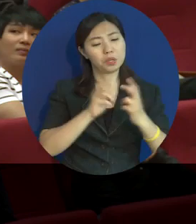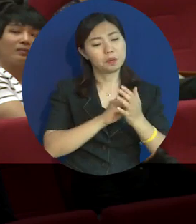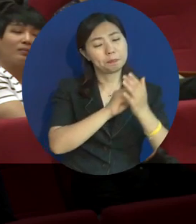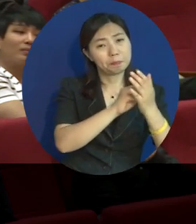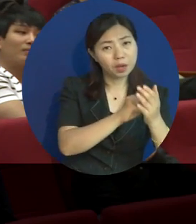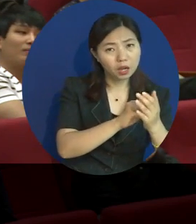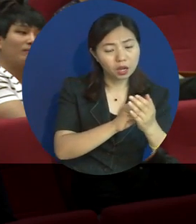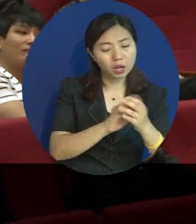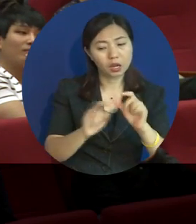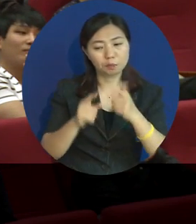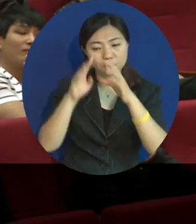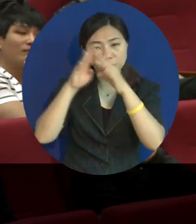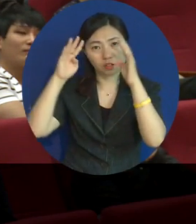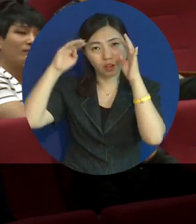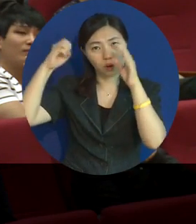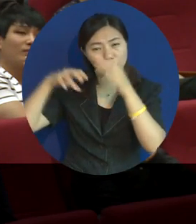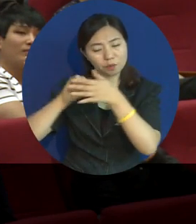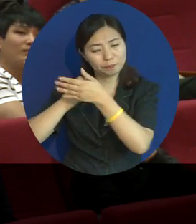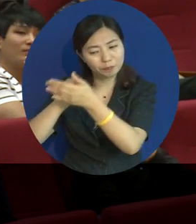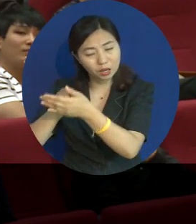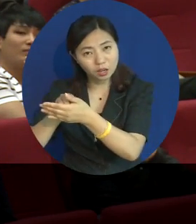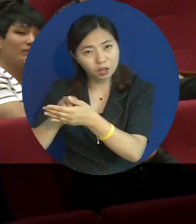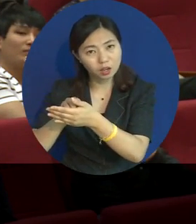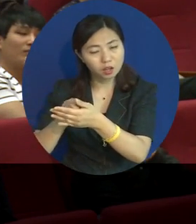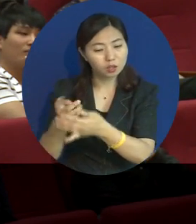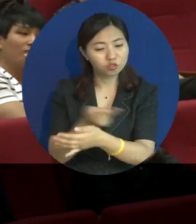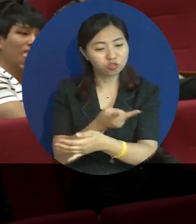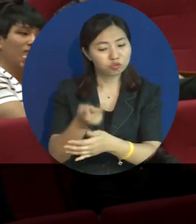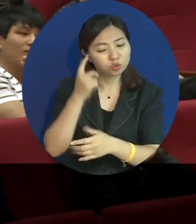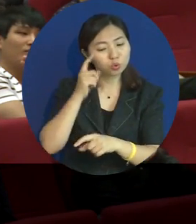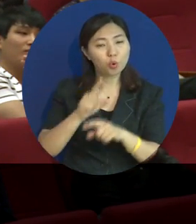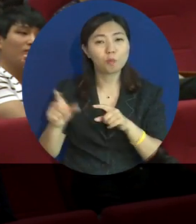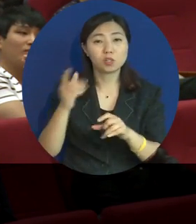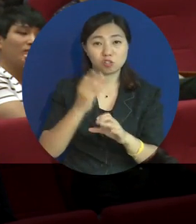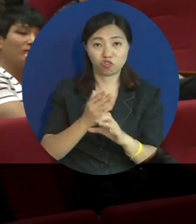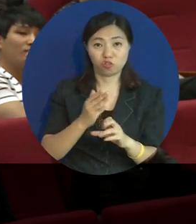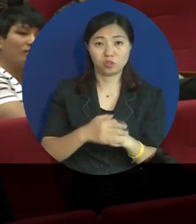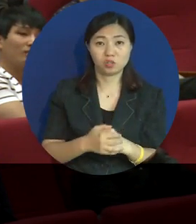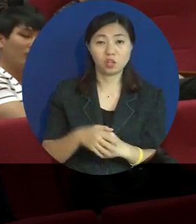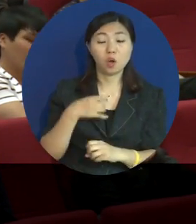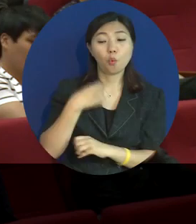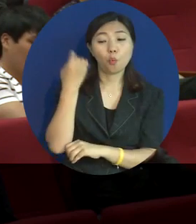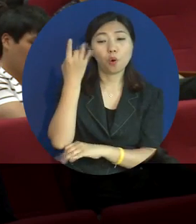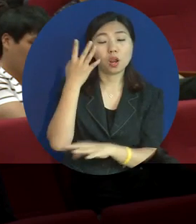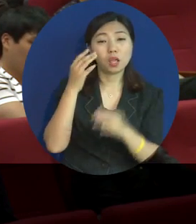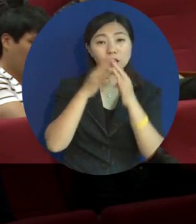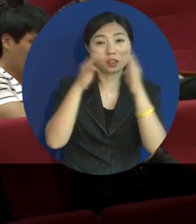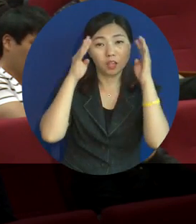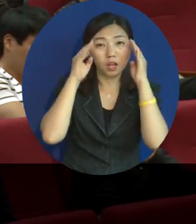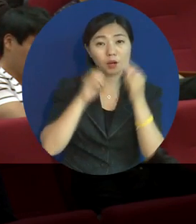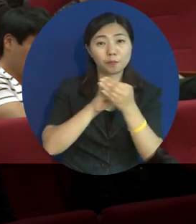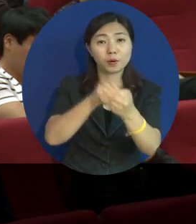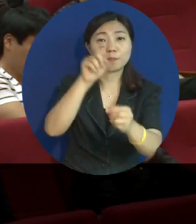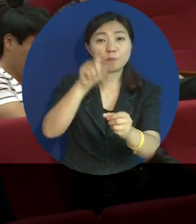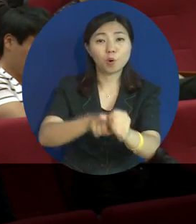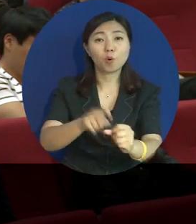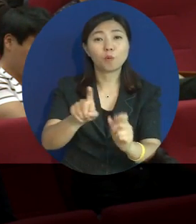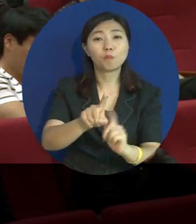취업을 할지 아니면은 대학원에 갈지 고민을 하고 있습니다. 원래 저는 대학교에 들어오게 된